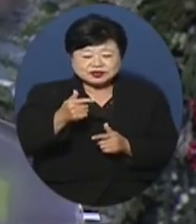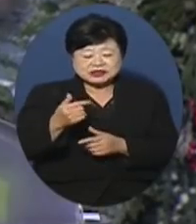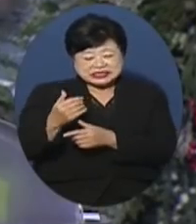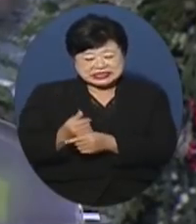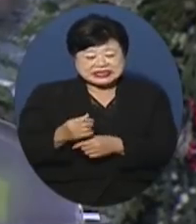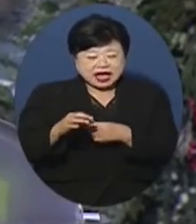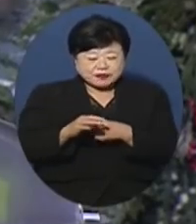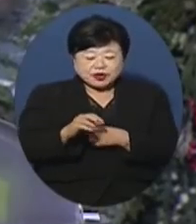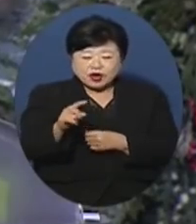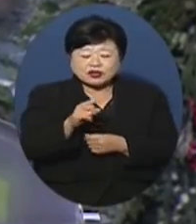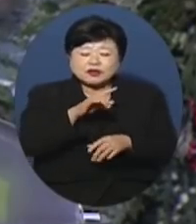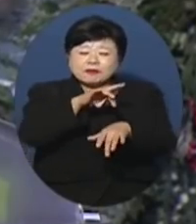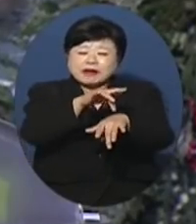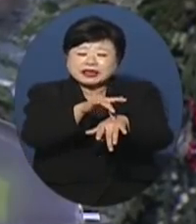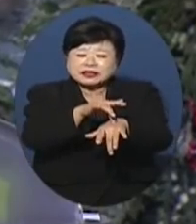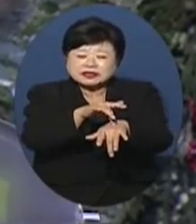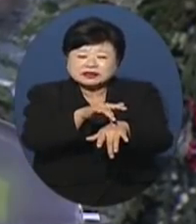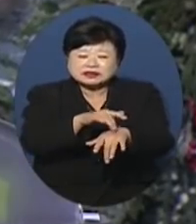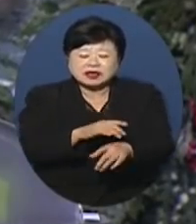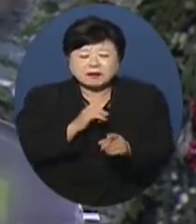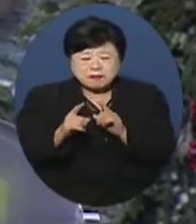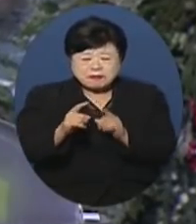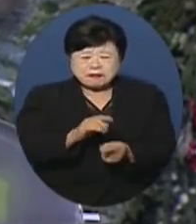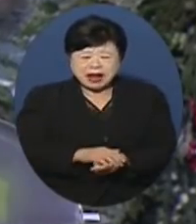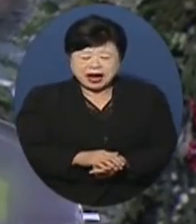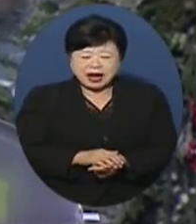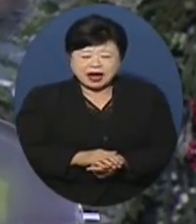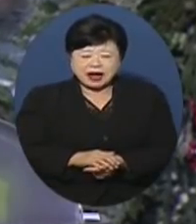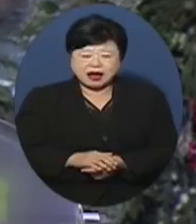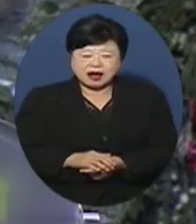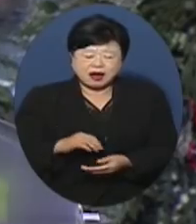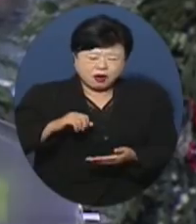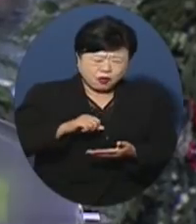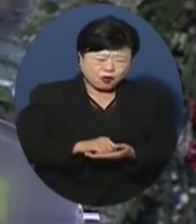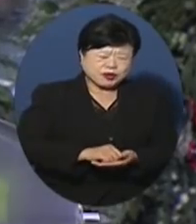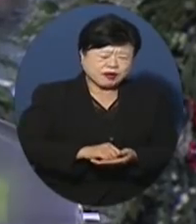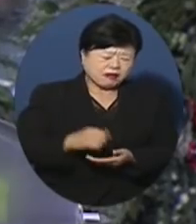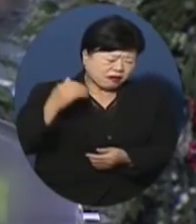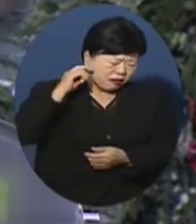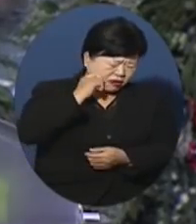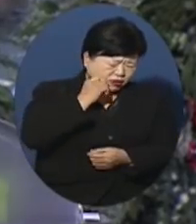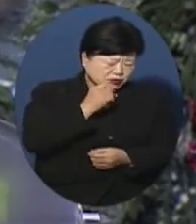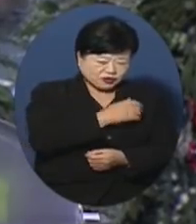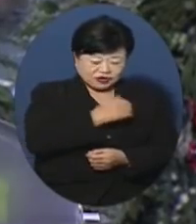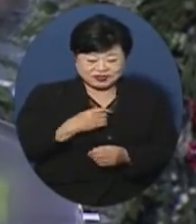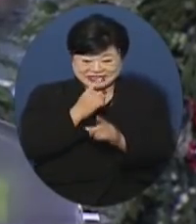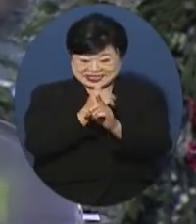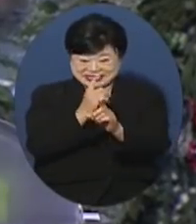의지하면 어떠한 마귀도 공격도 능력히 이길 수가 있는 것입니다.